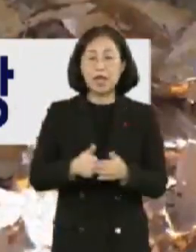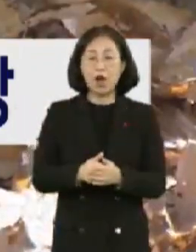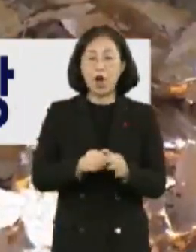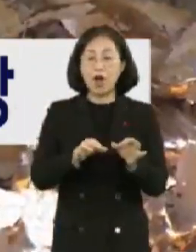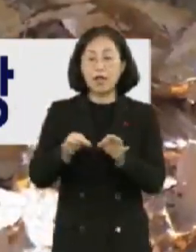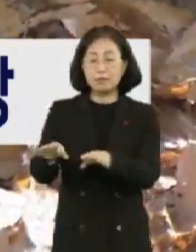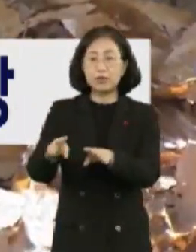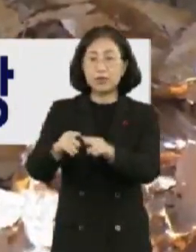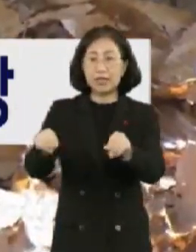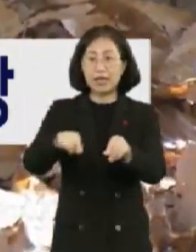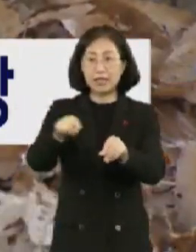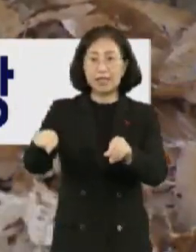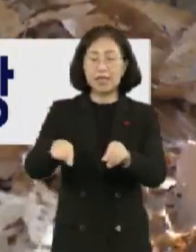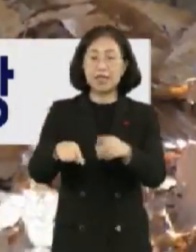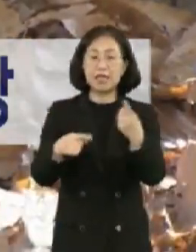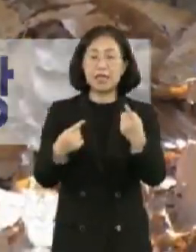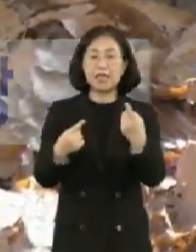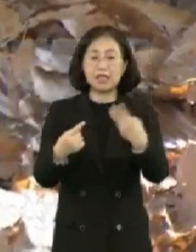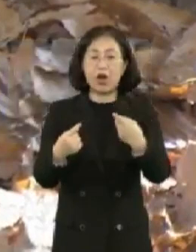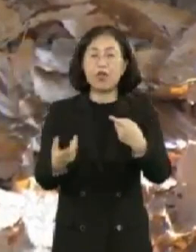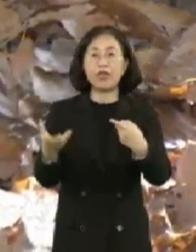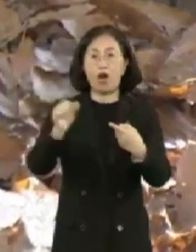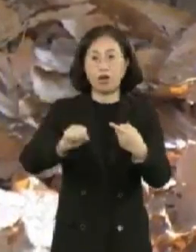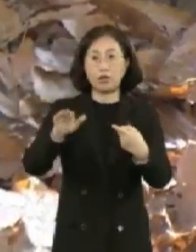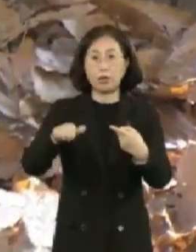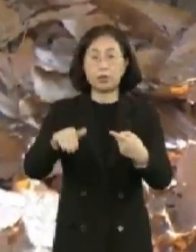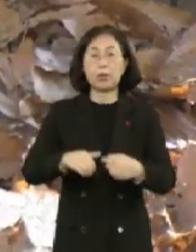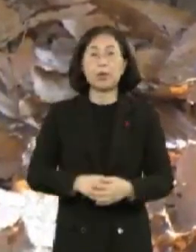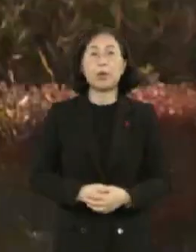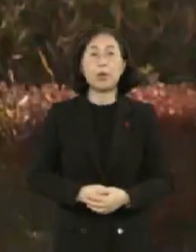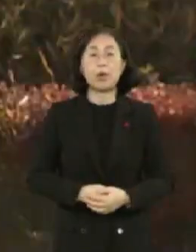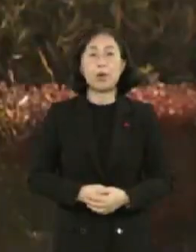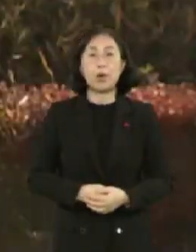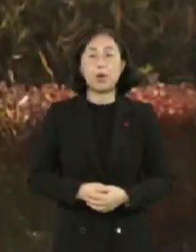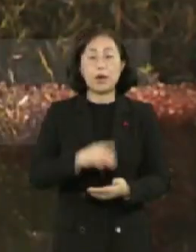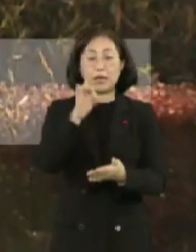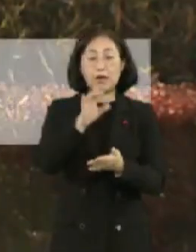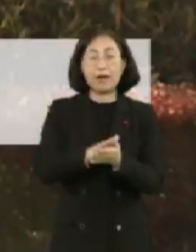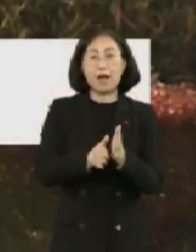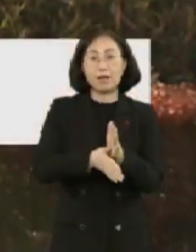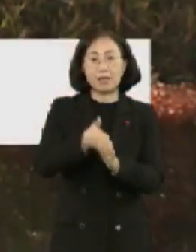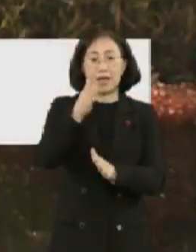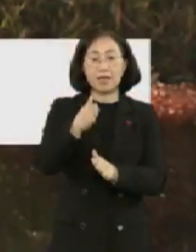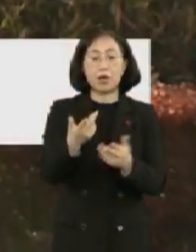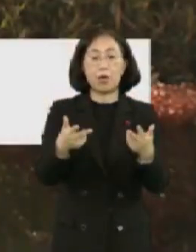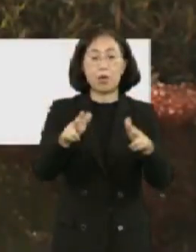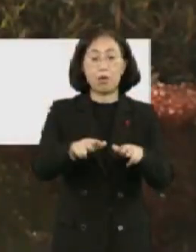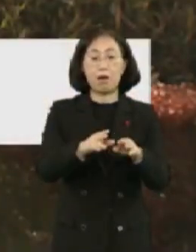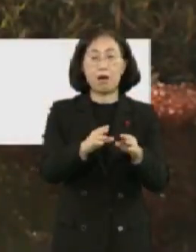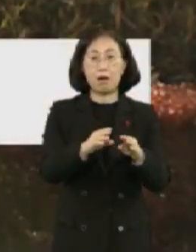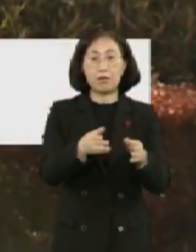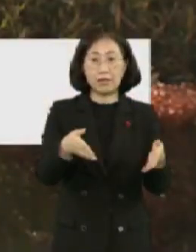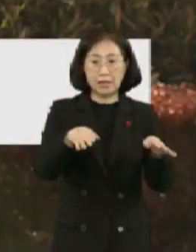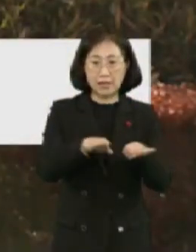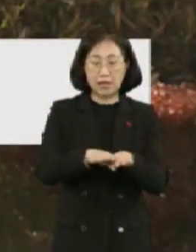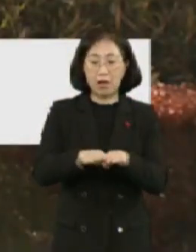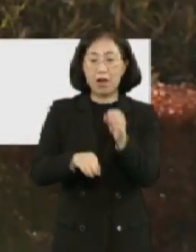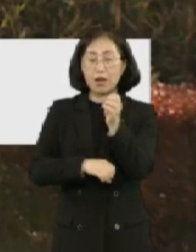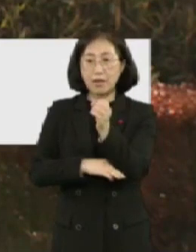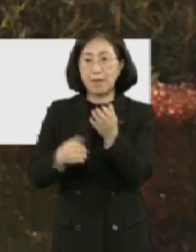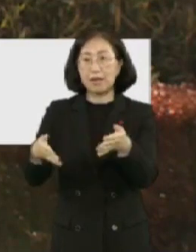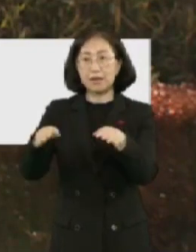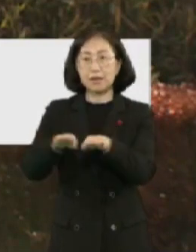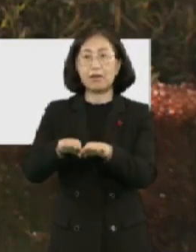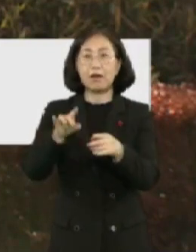기부 체납 토지 가격이 1000억 원 이상으로 추정됩니다. 천안시에서도 이 공원시설이라든지 주변 기반시설에